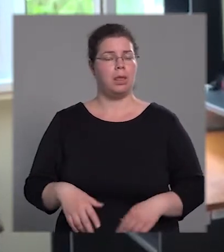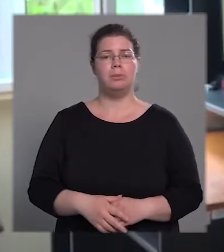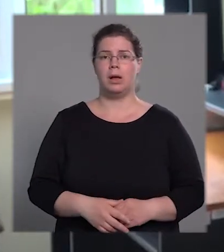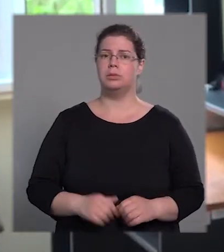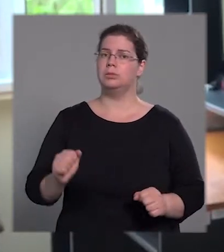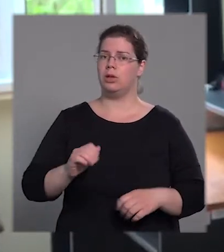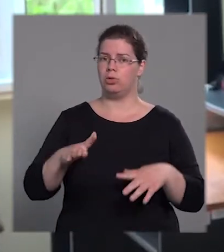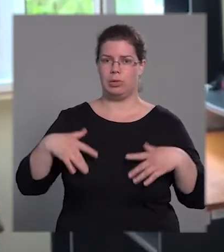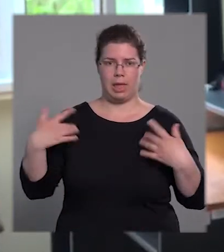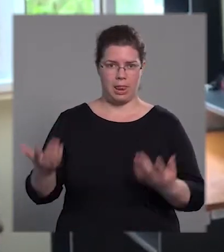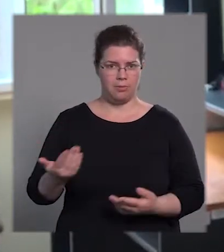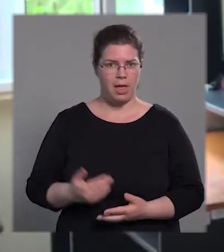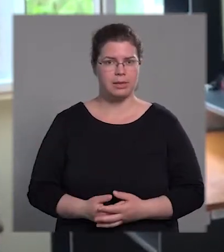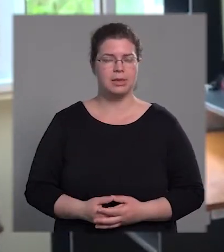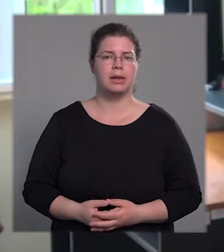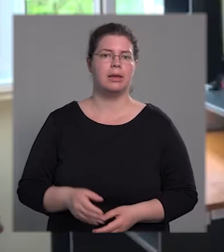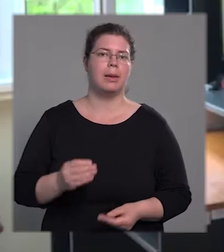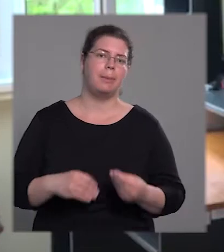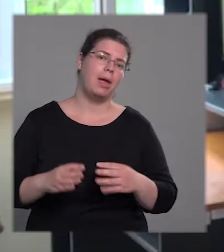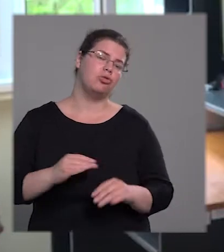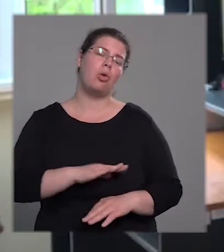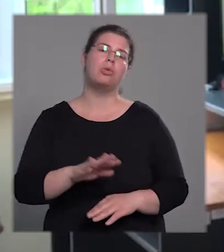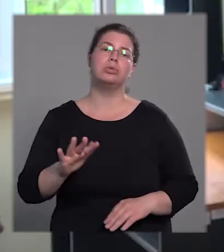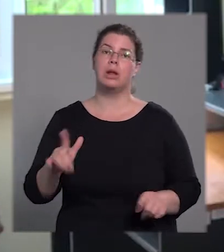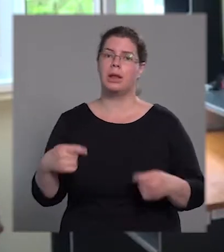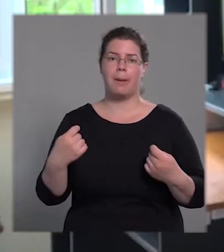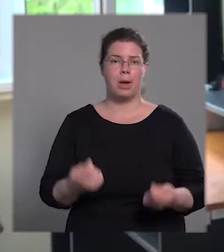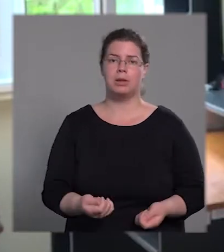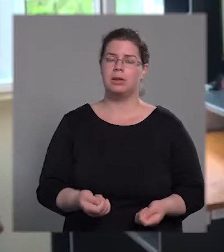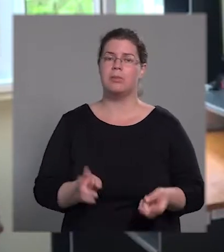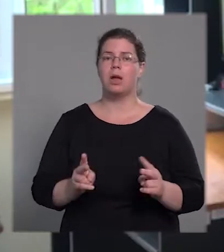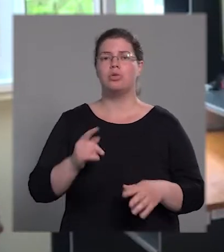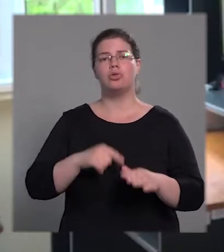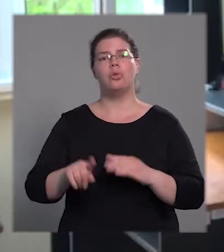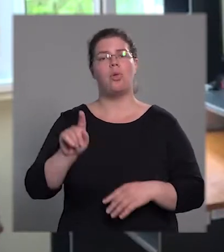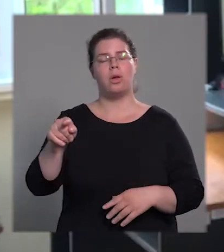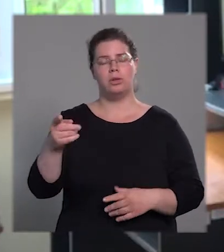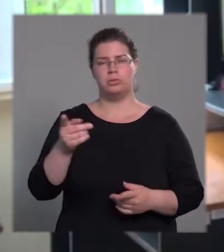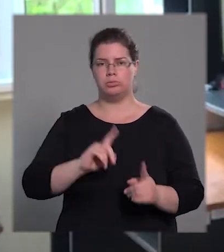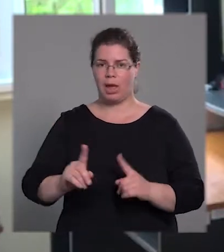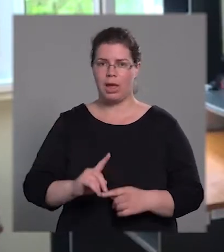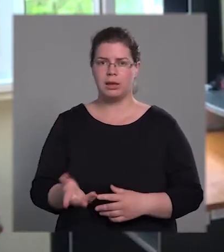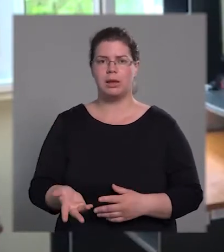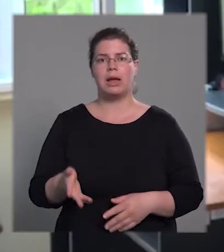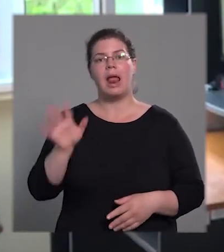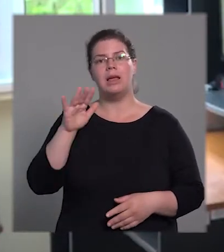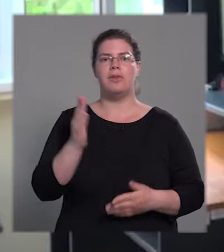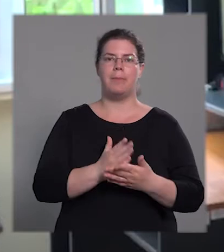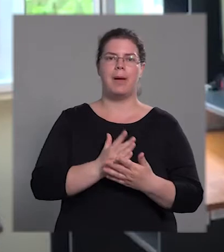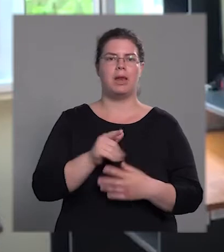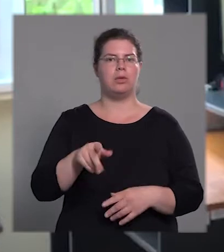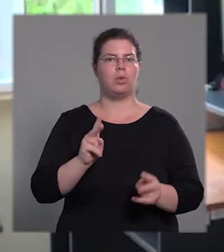Nagyon élvezték, hiszen sokuknak nem adatik meg az, hogy külföldön járjanak. Tehát eleve az, hogy